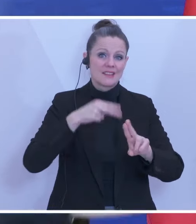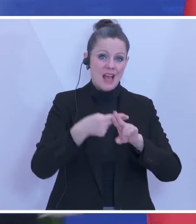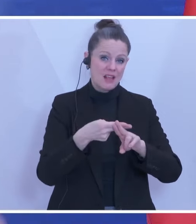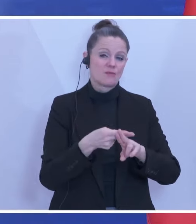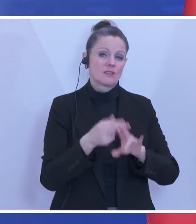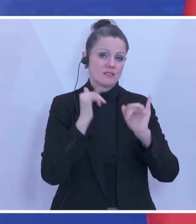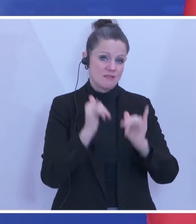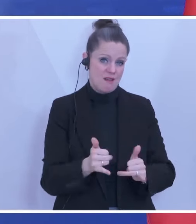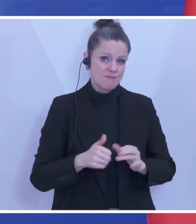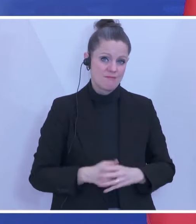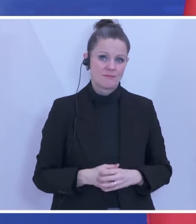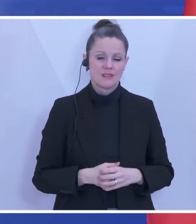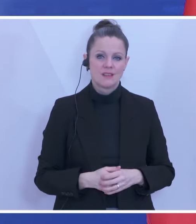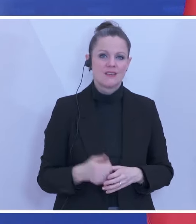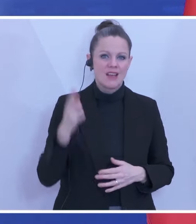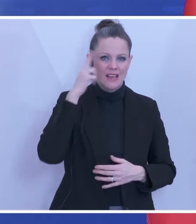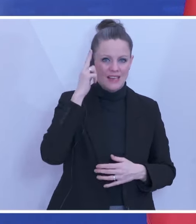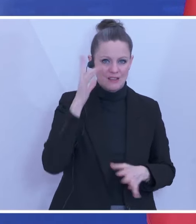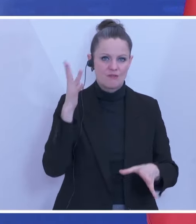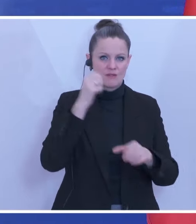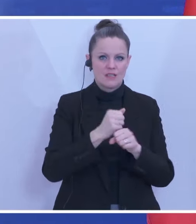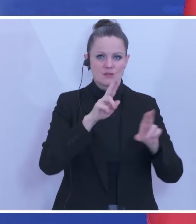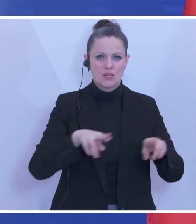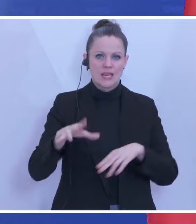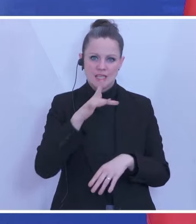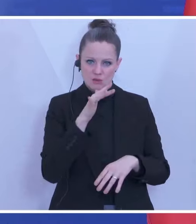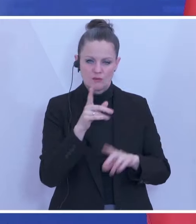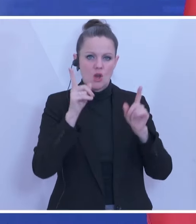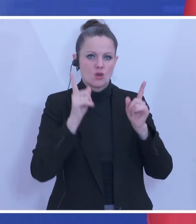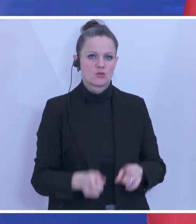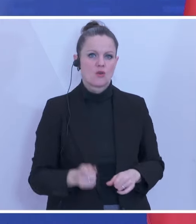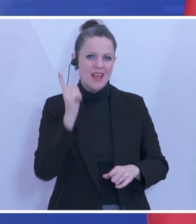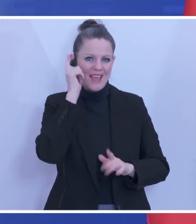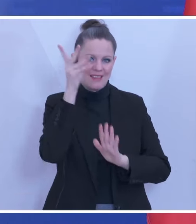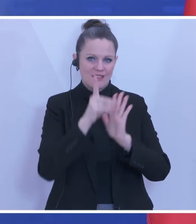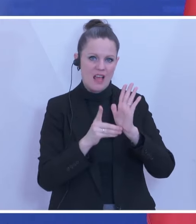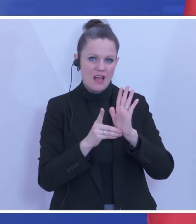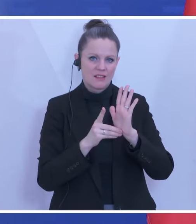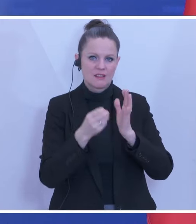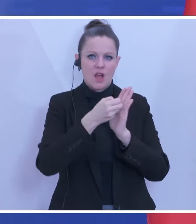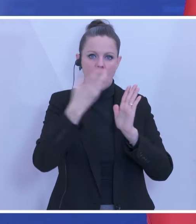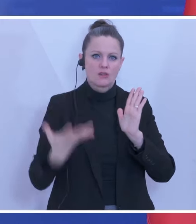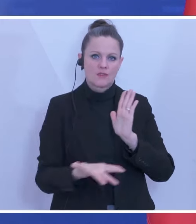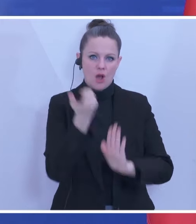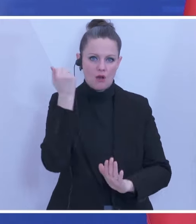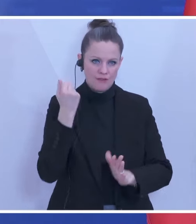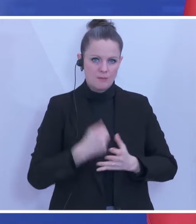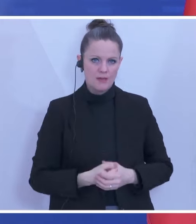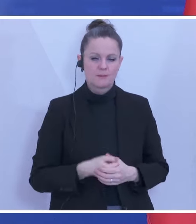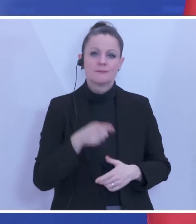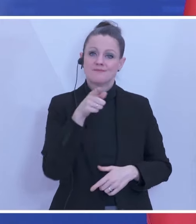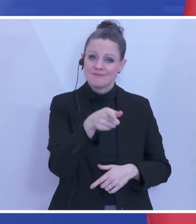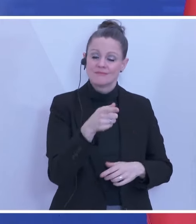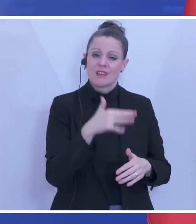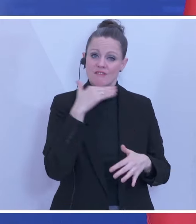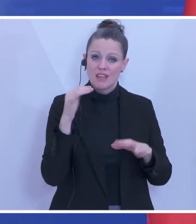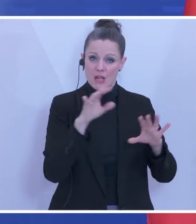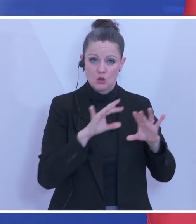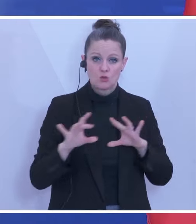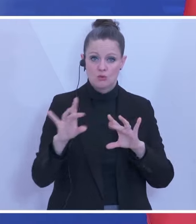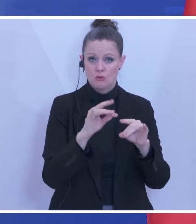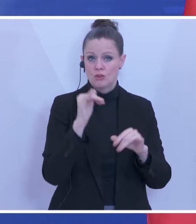Sie erinnern sich an das Erkenntnis des Verfassungsgerichtshofes zur Aufhebung der Handydatenauswertung. Hier ist einiges zu tun. Ich bin hier